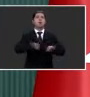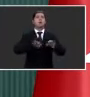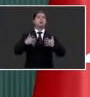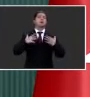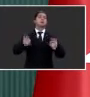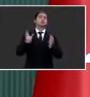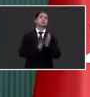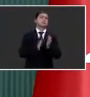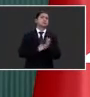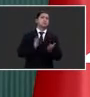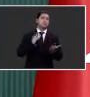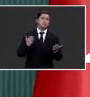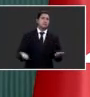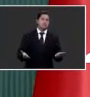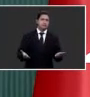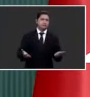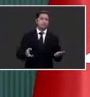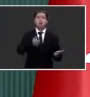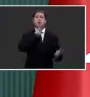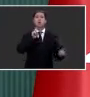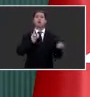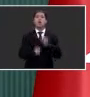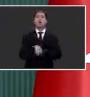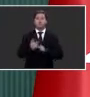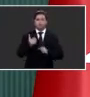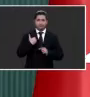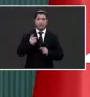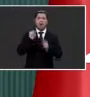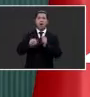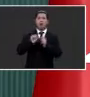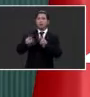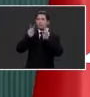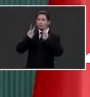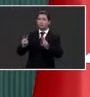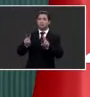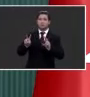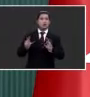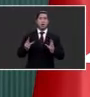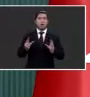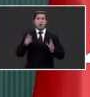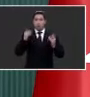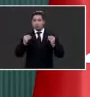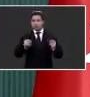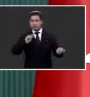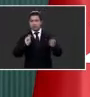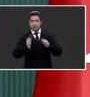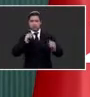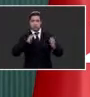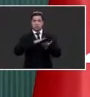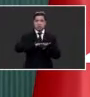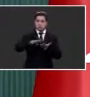mevcuttur son dönemde ekonomik göstergelerde olumlu yönde yaşanan değişikliklerin